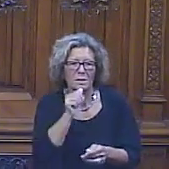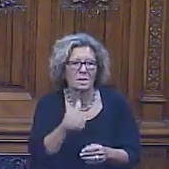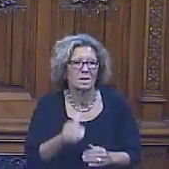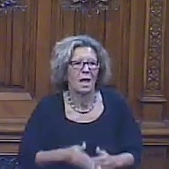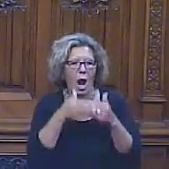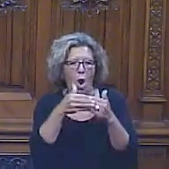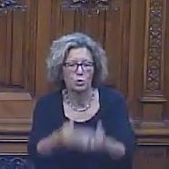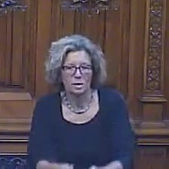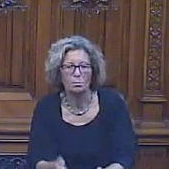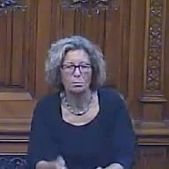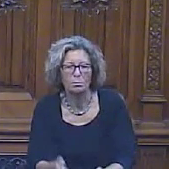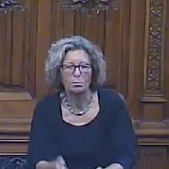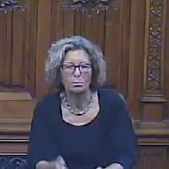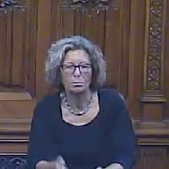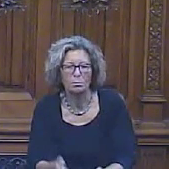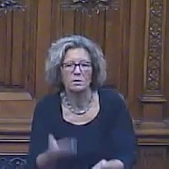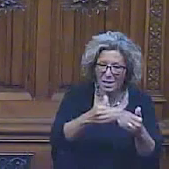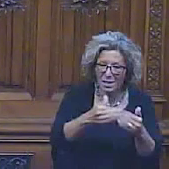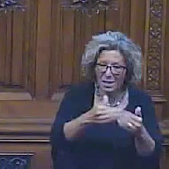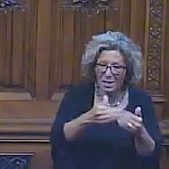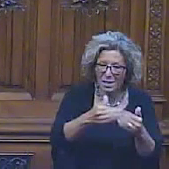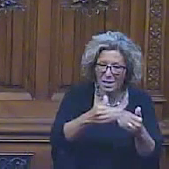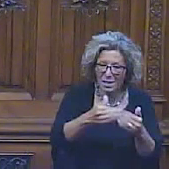Ausnahmen, das wird zur Regel werden.